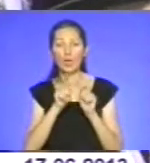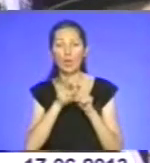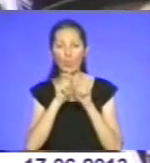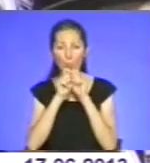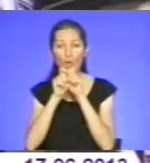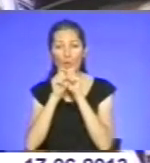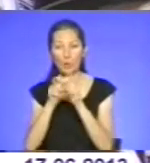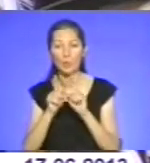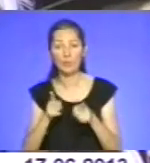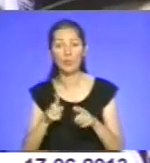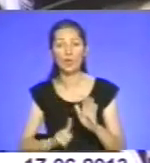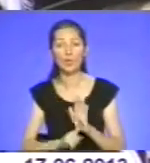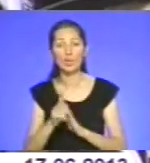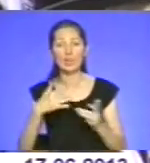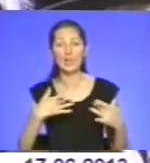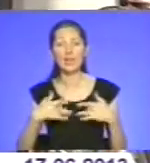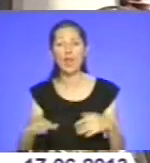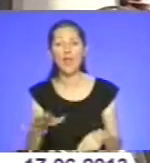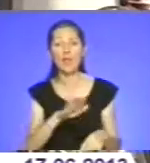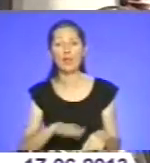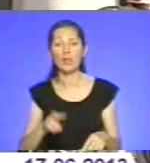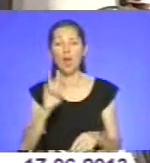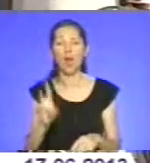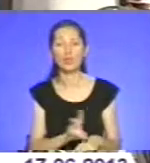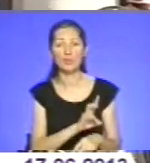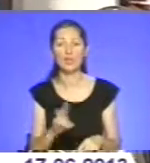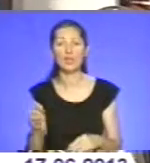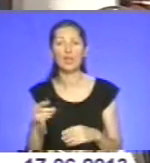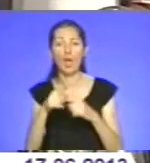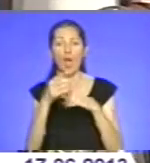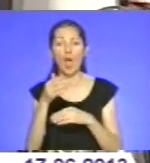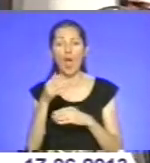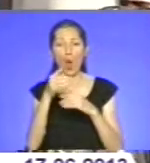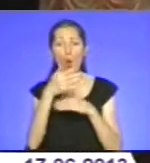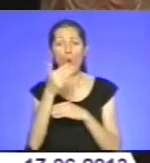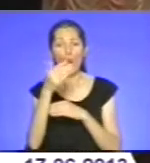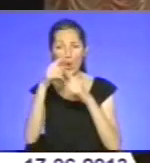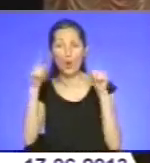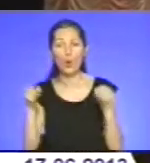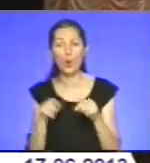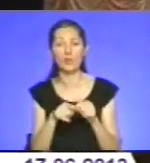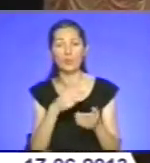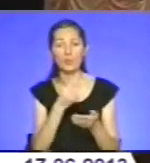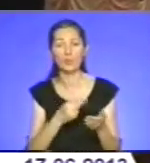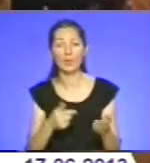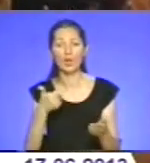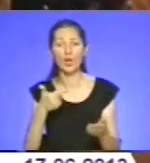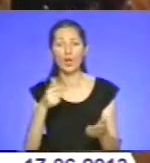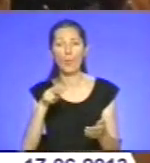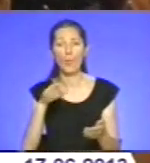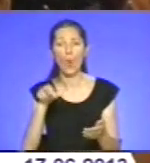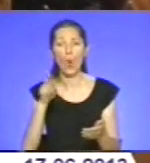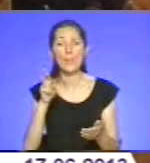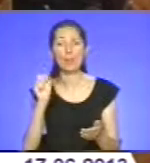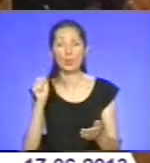Дійство розпочали на театральному майдані, де освятили хоругву із зображенням Георгія Побідоносця. Після цього урочистості продовжили у